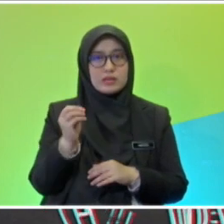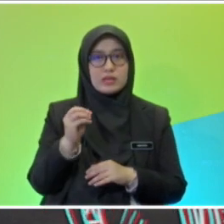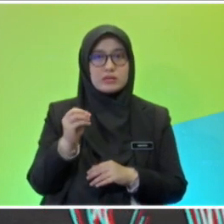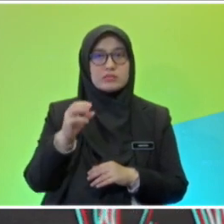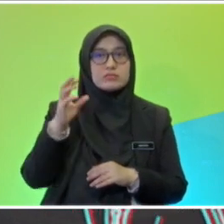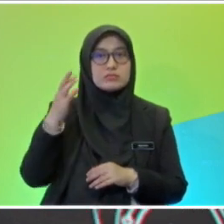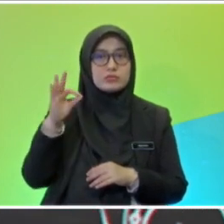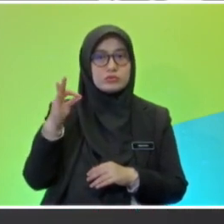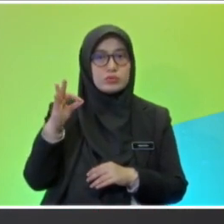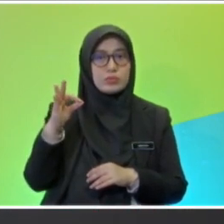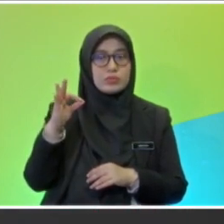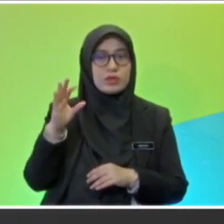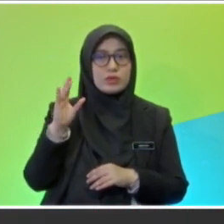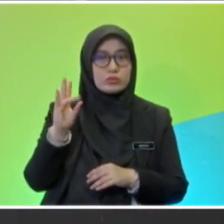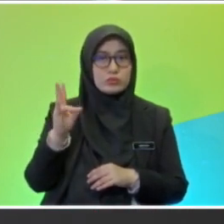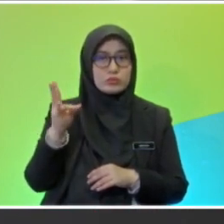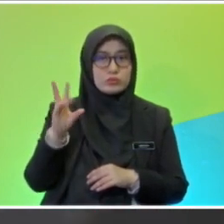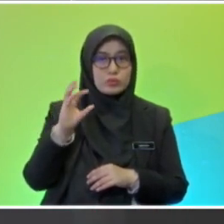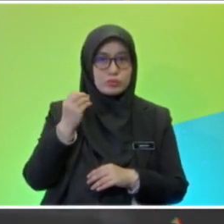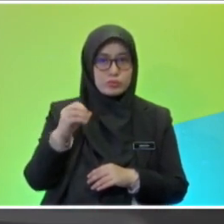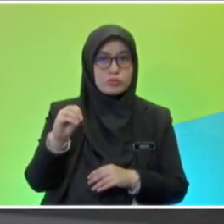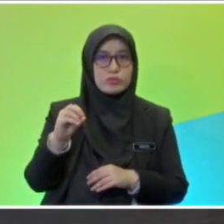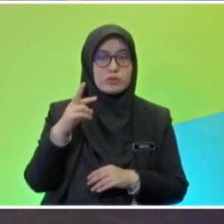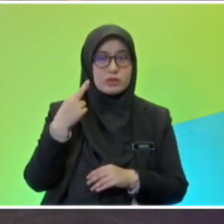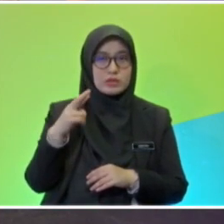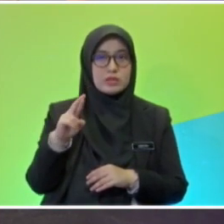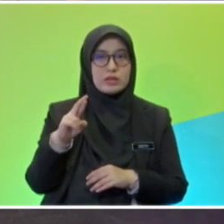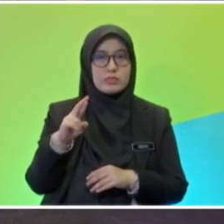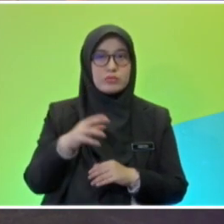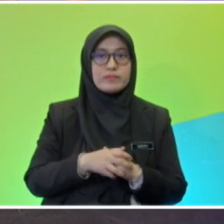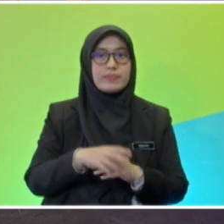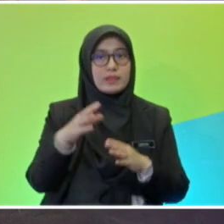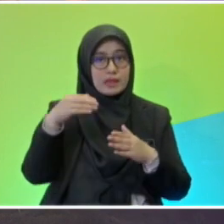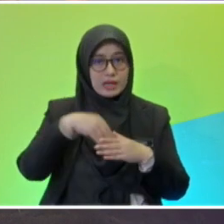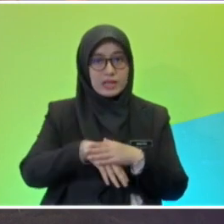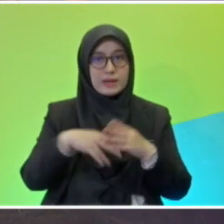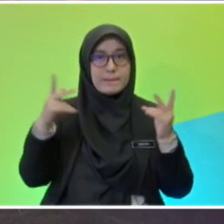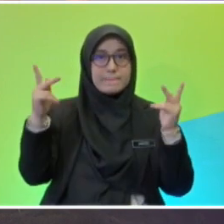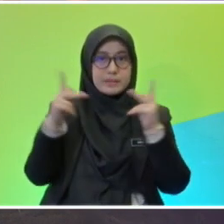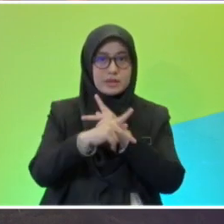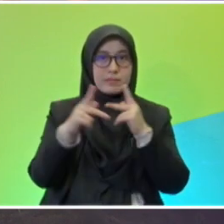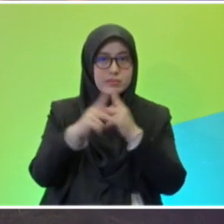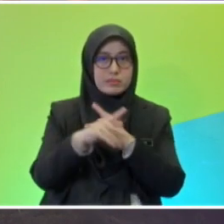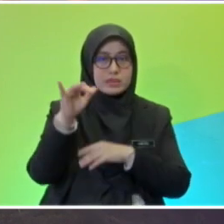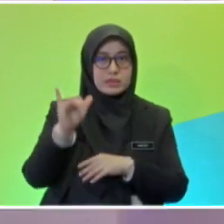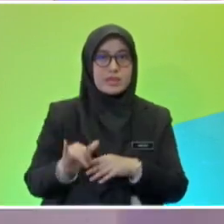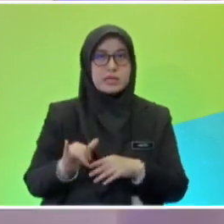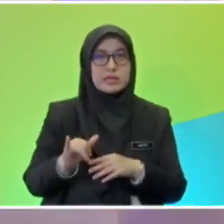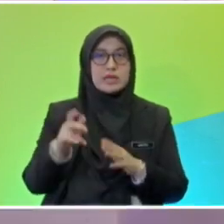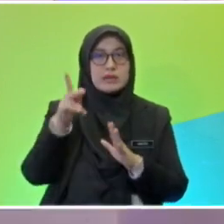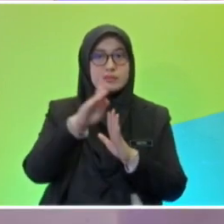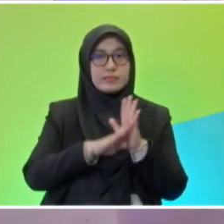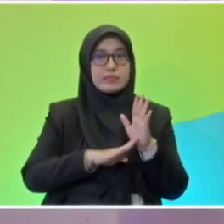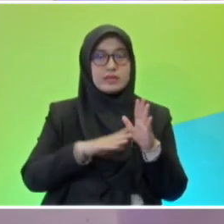perang paham dalam perang-peran yang dilakukan ini ada kos jadi cost itu